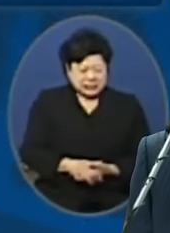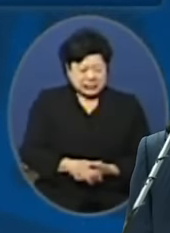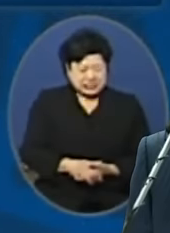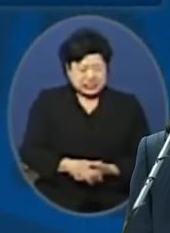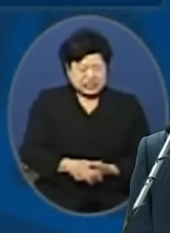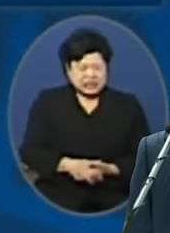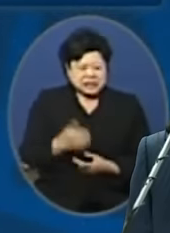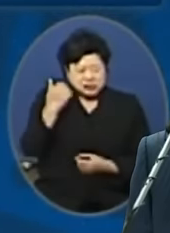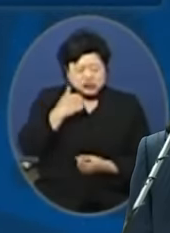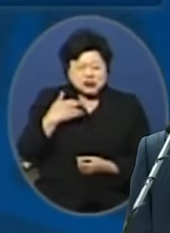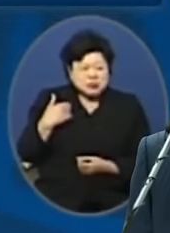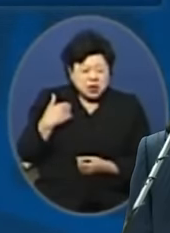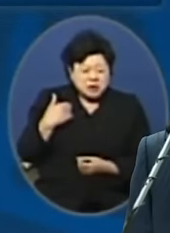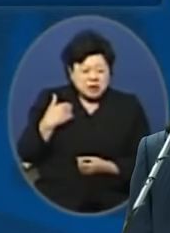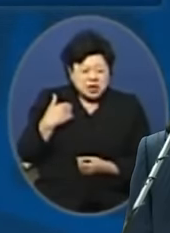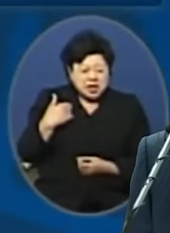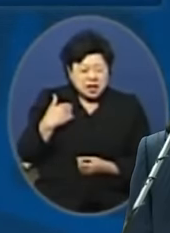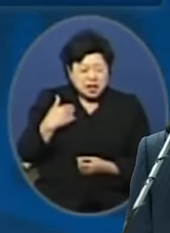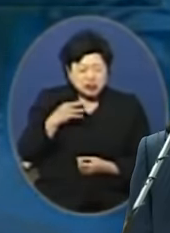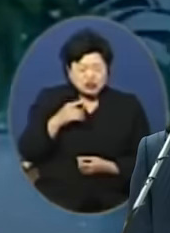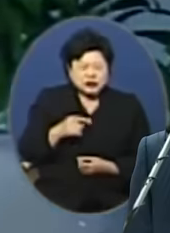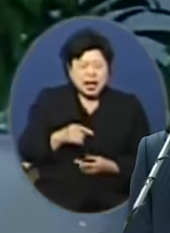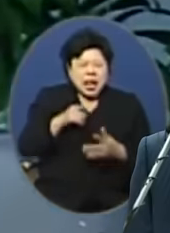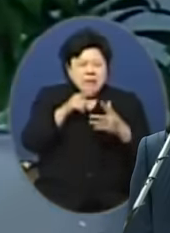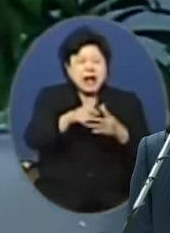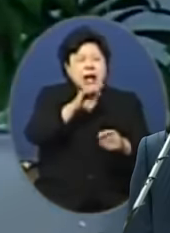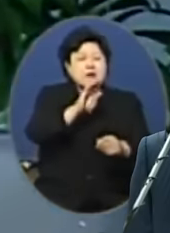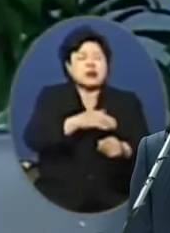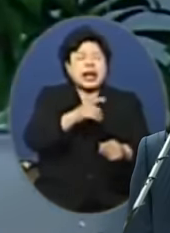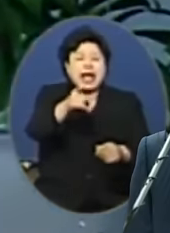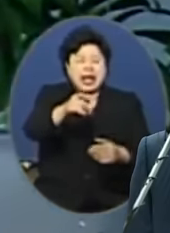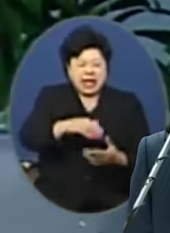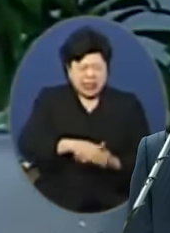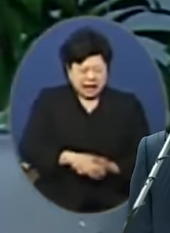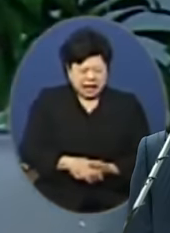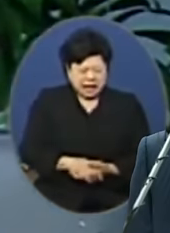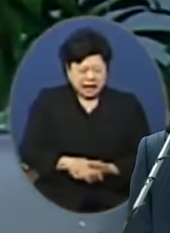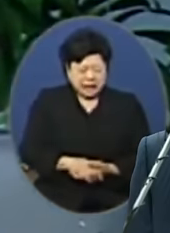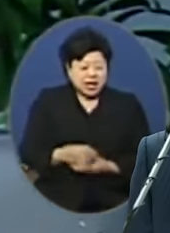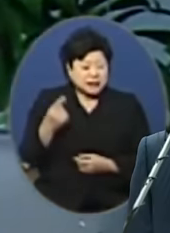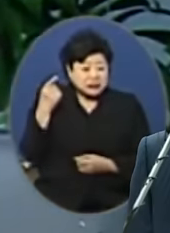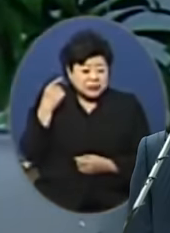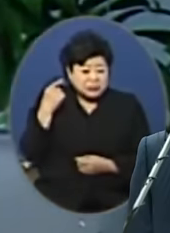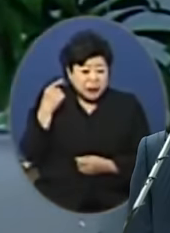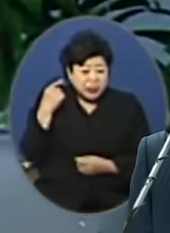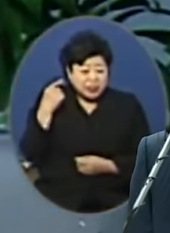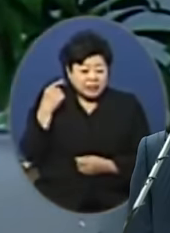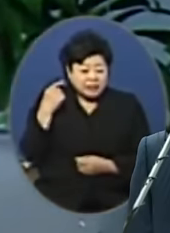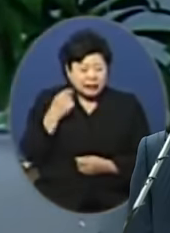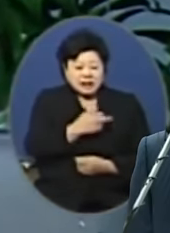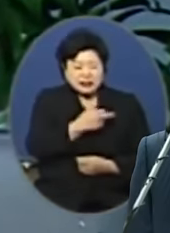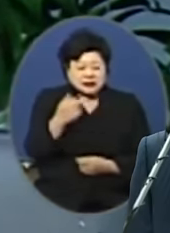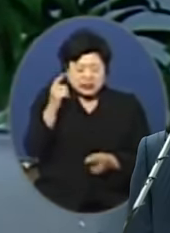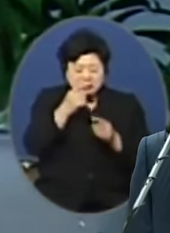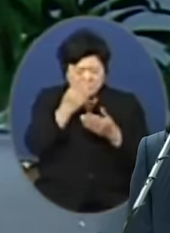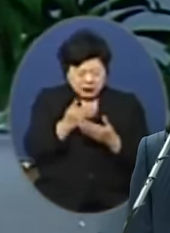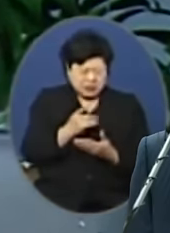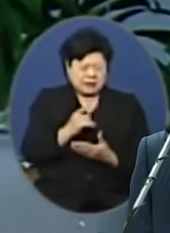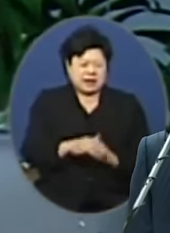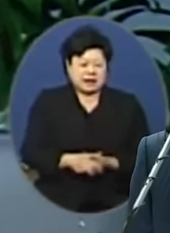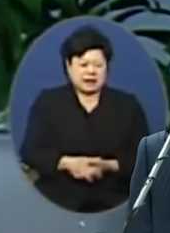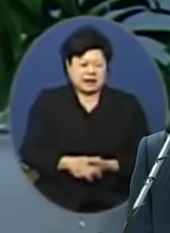지가 누군지도 모르고서 주제 파악도 못하면서 저런 소리 하냐. 그것도 들으면 크게 상심이 나는